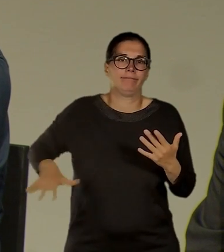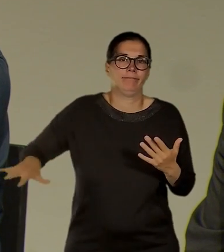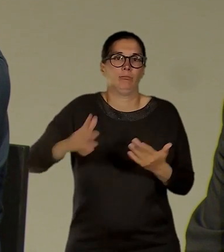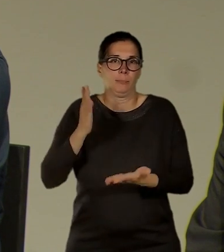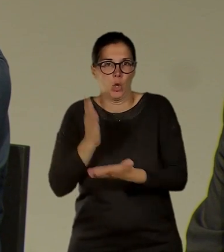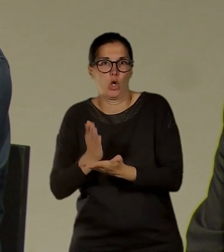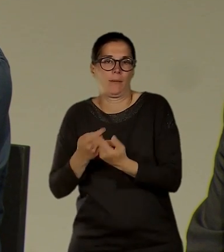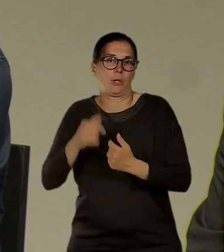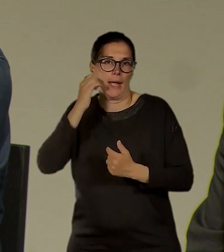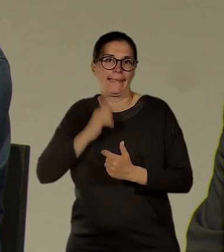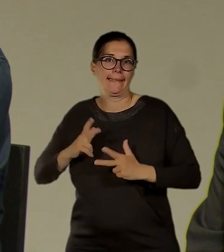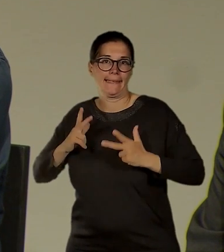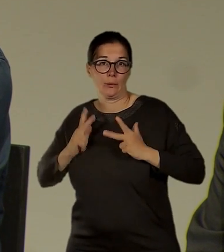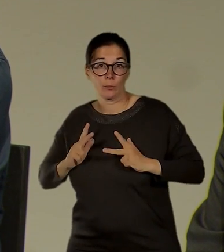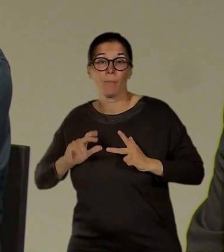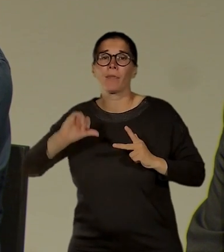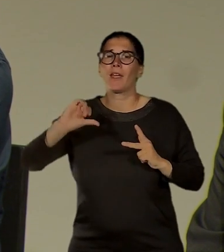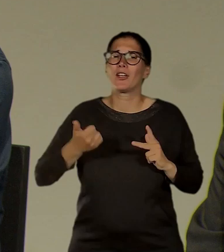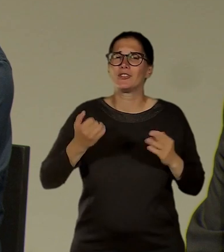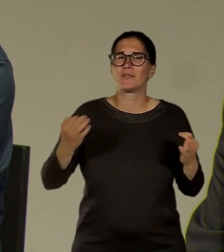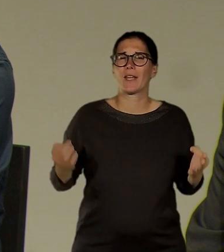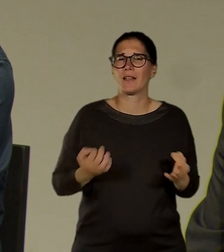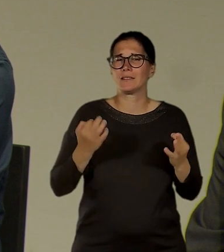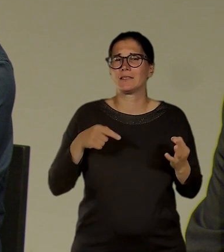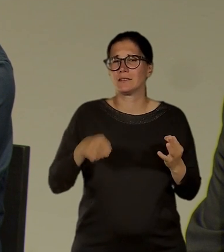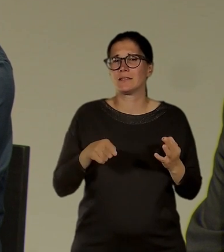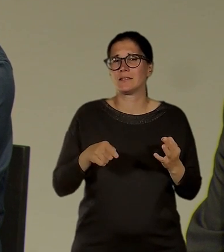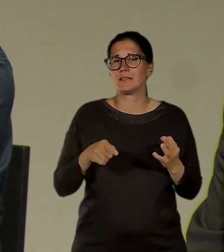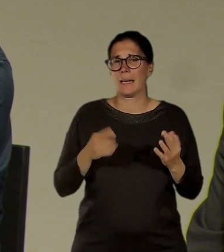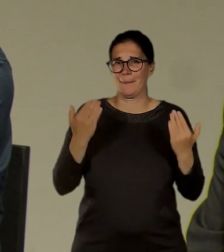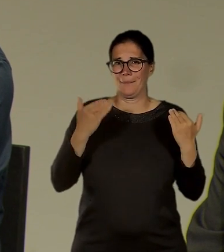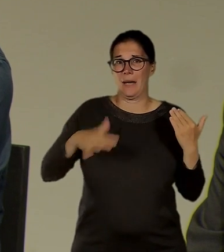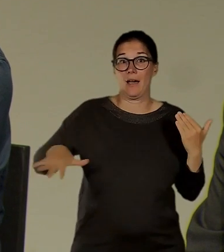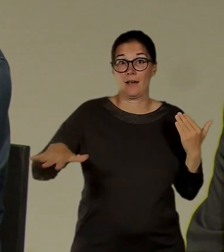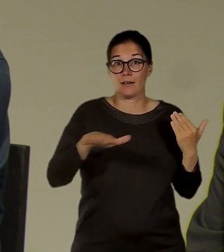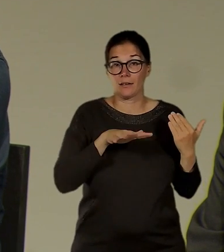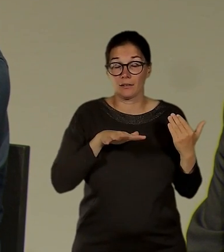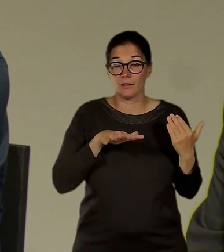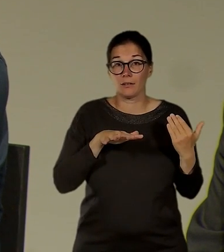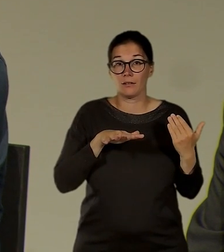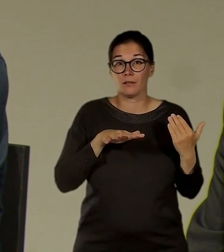A samozřejmě, co se týká toho řešení toho parku, tak